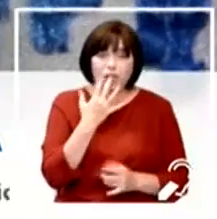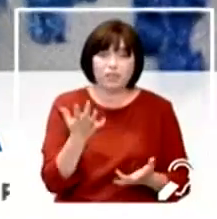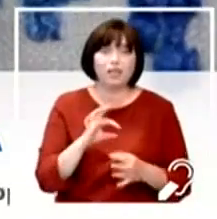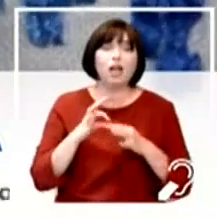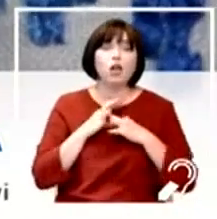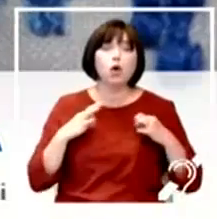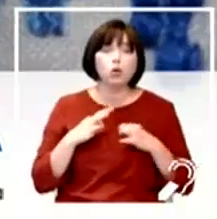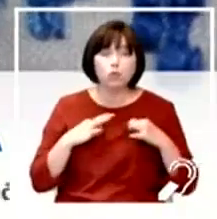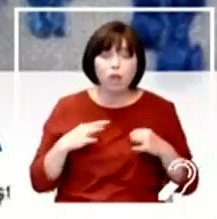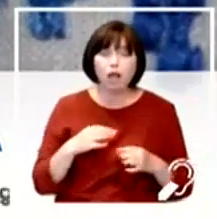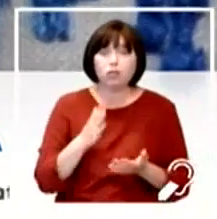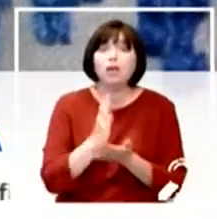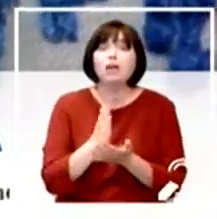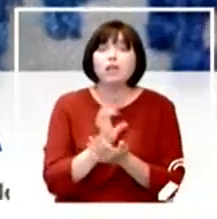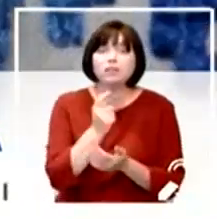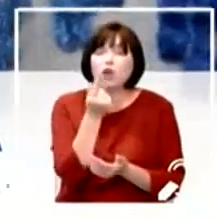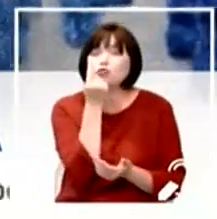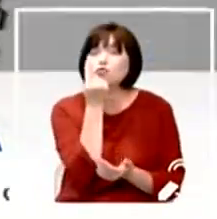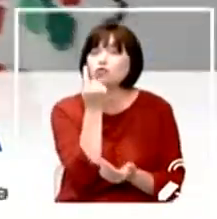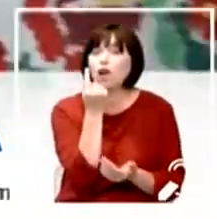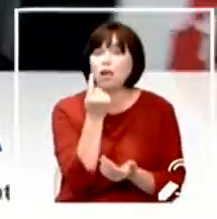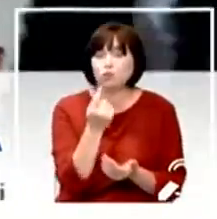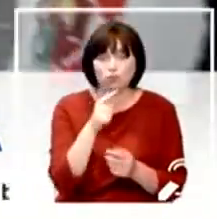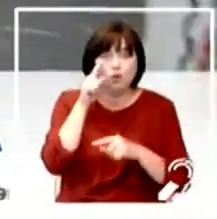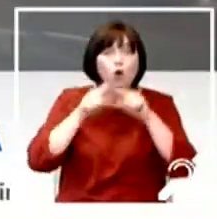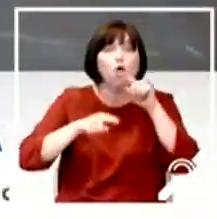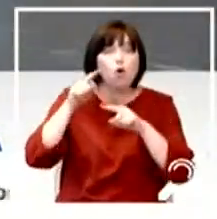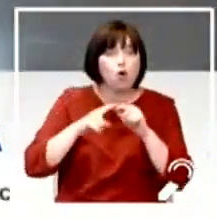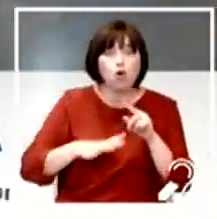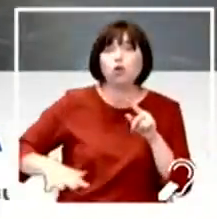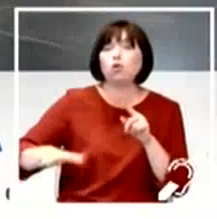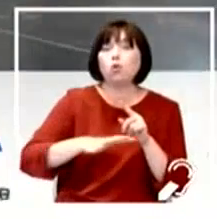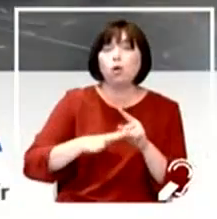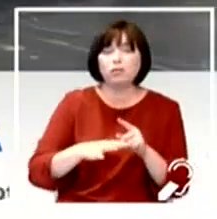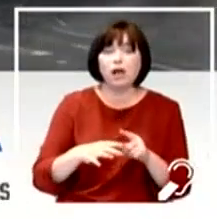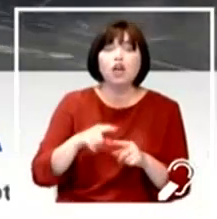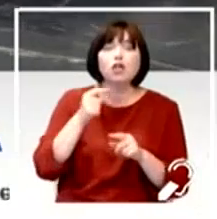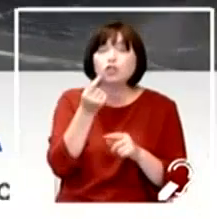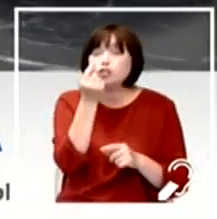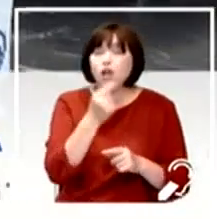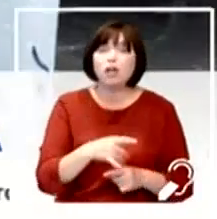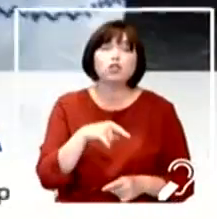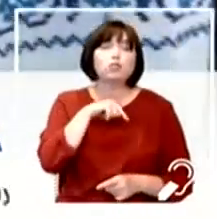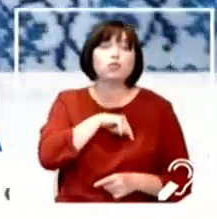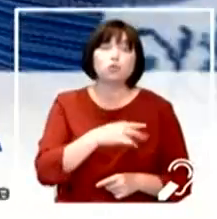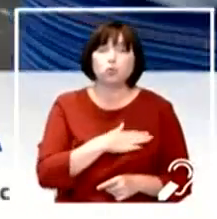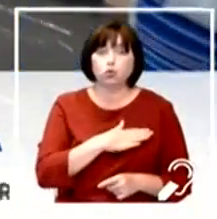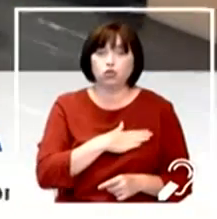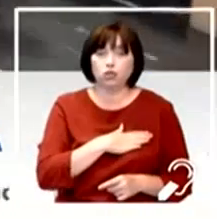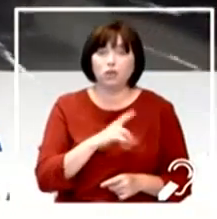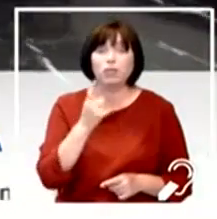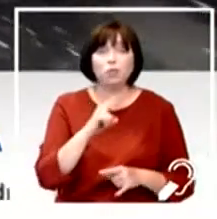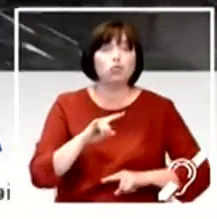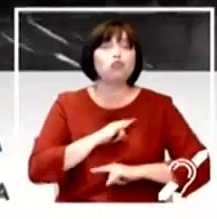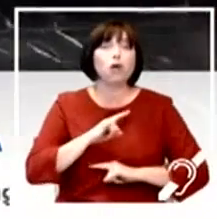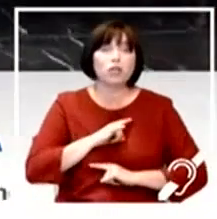ea, reprezintă o bucățică a neamului, o bucățică din sufletul fiecărui om, deoarece ea